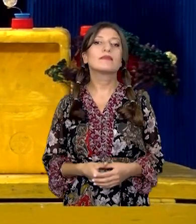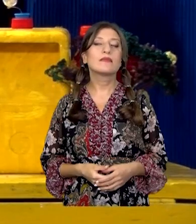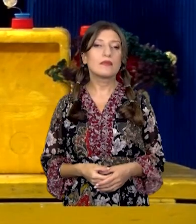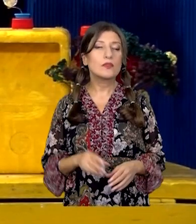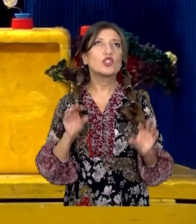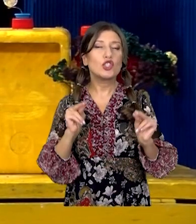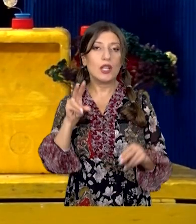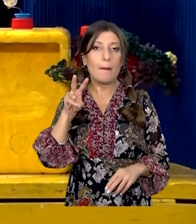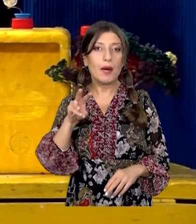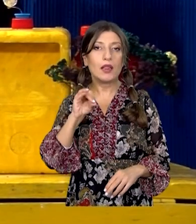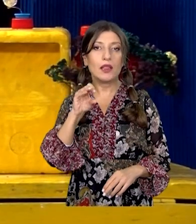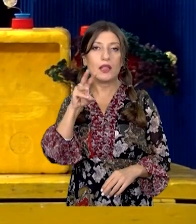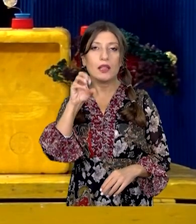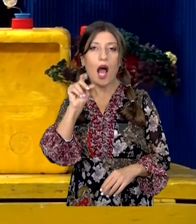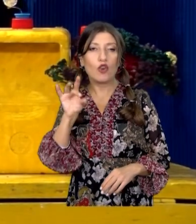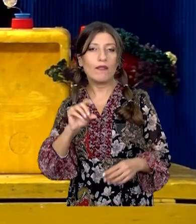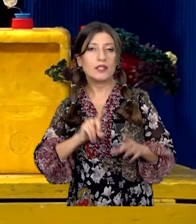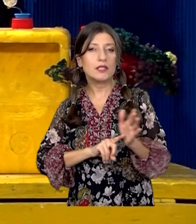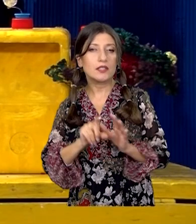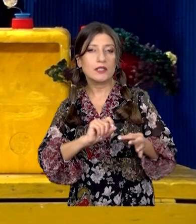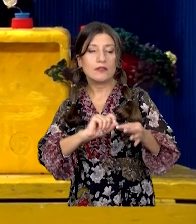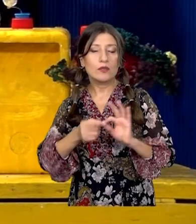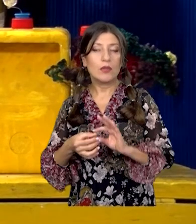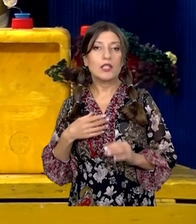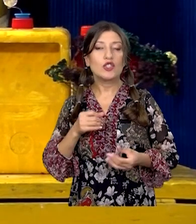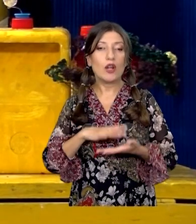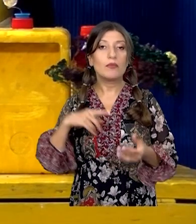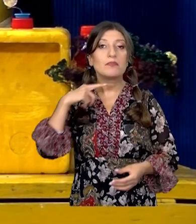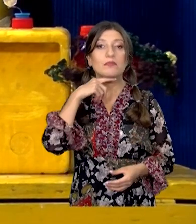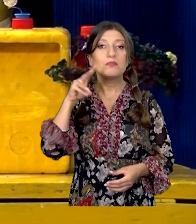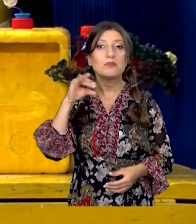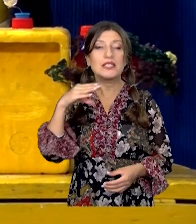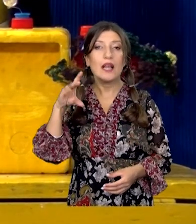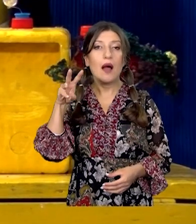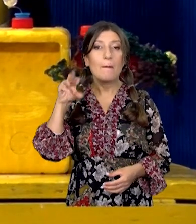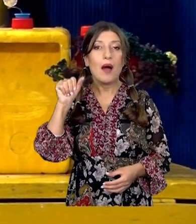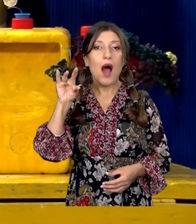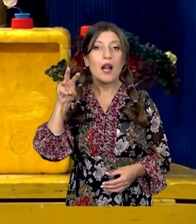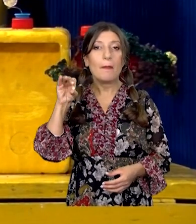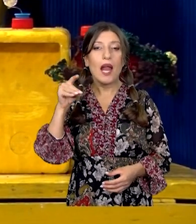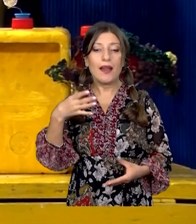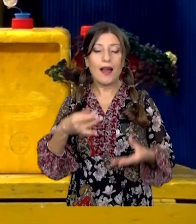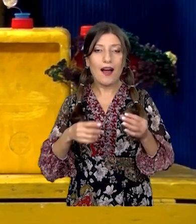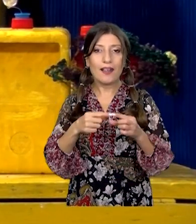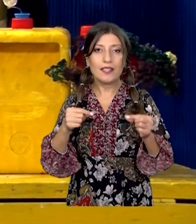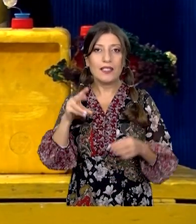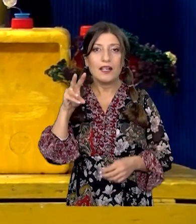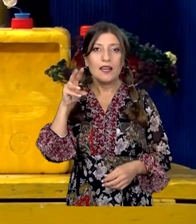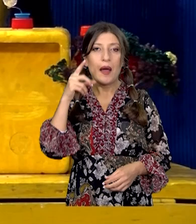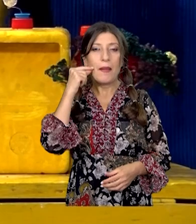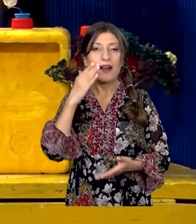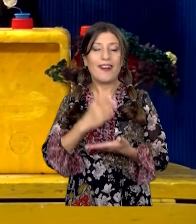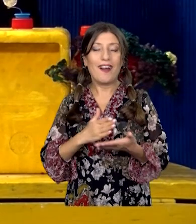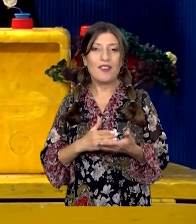Հա, դրանք էլ են մտարով սկսում, իսկ ես շարունակում եմ, միս մարմելադ